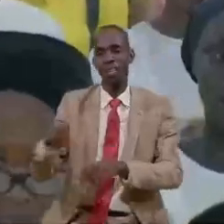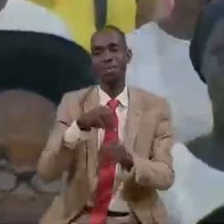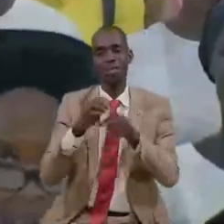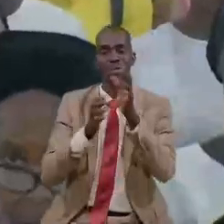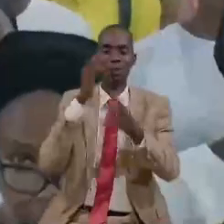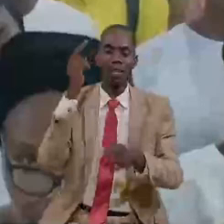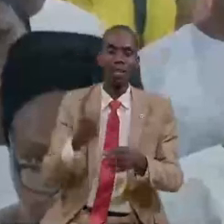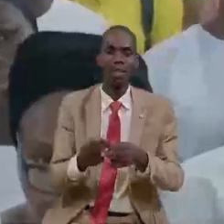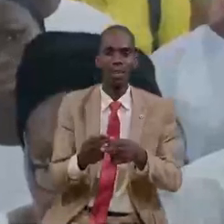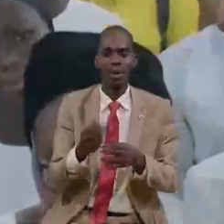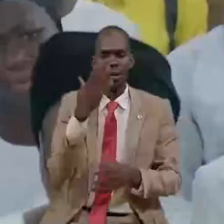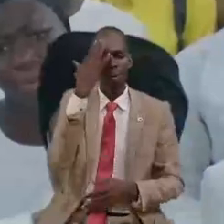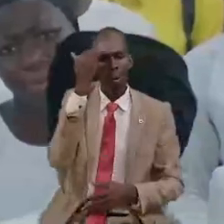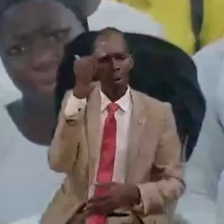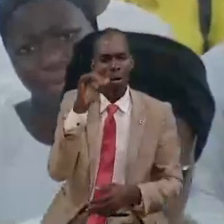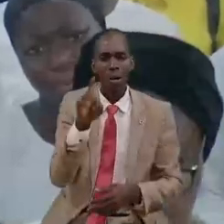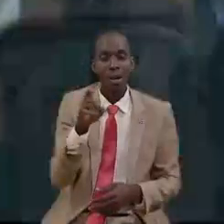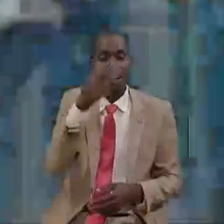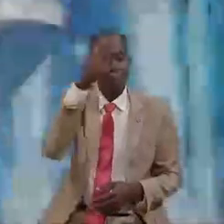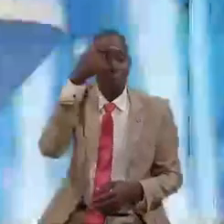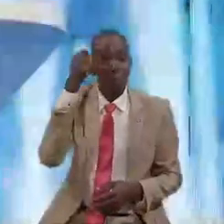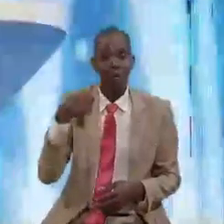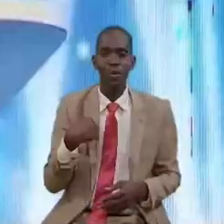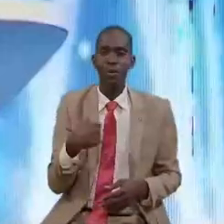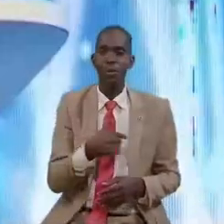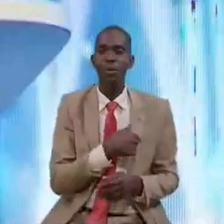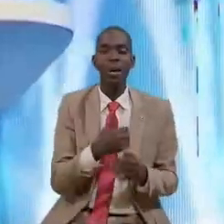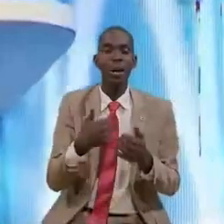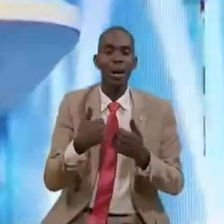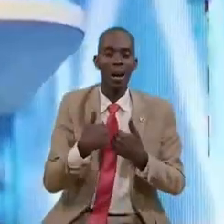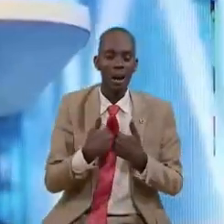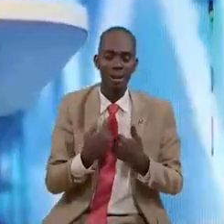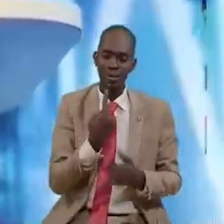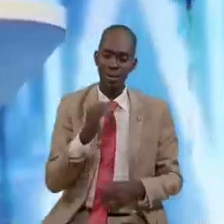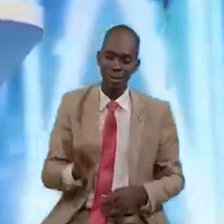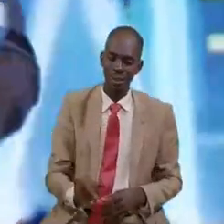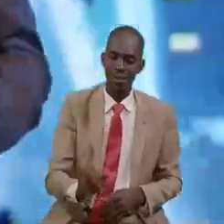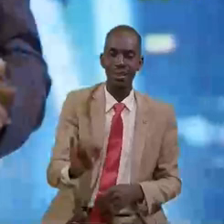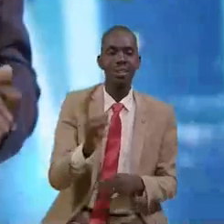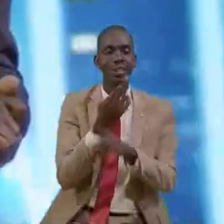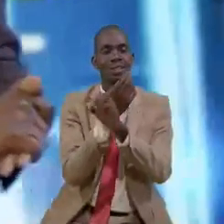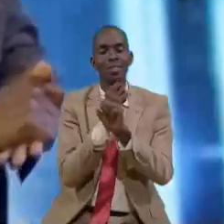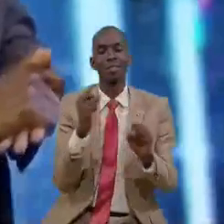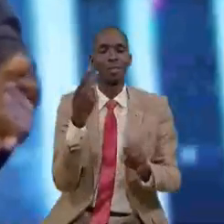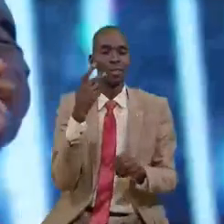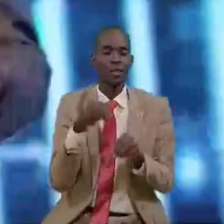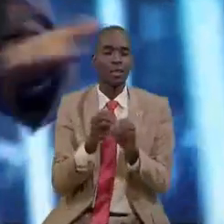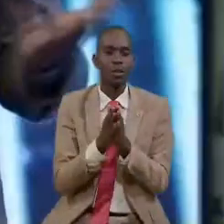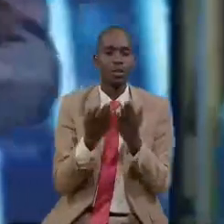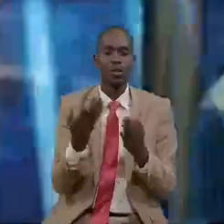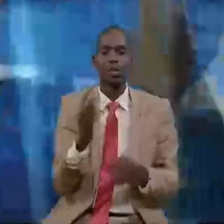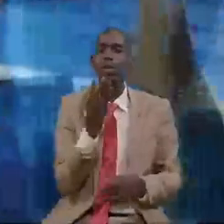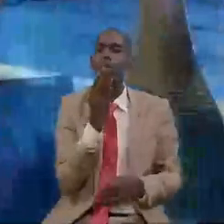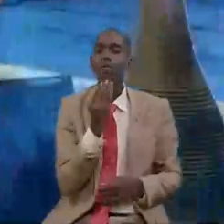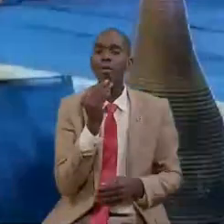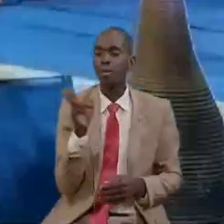Pourquoi? Parce que nous avons une rédemption éternelle. Hébreux